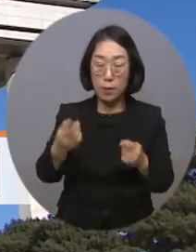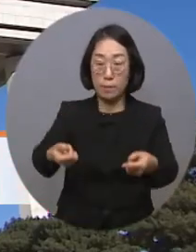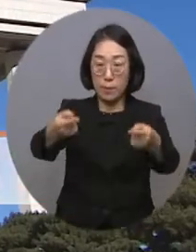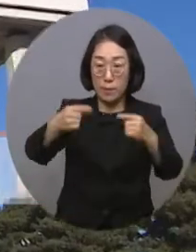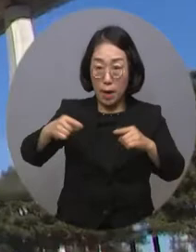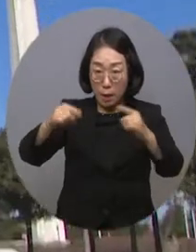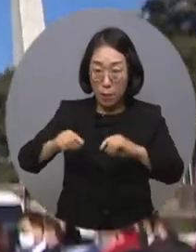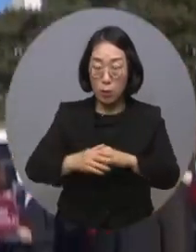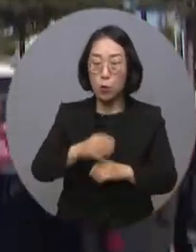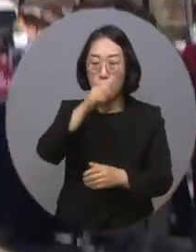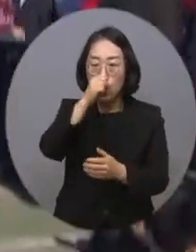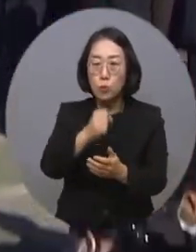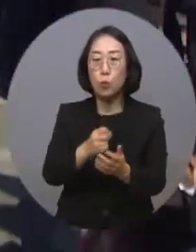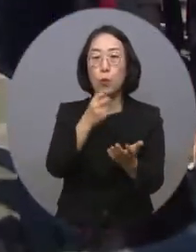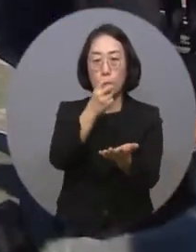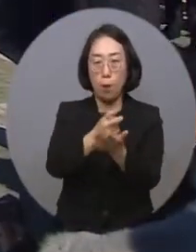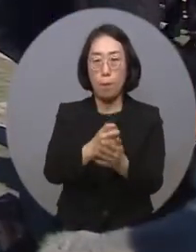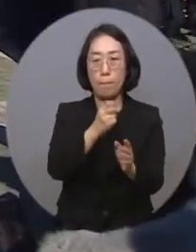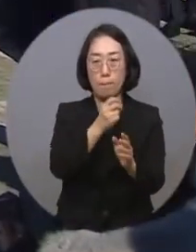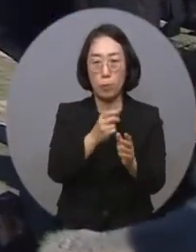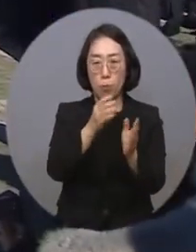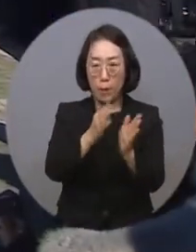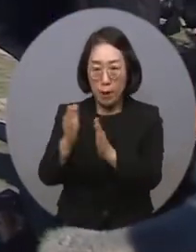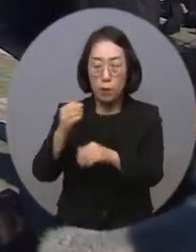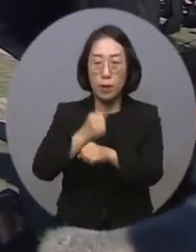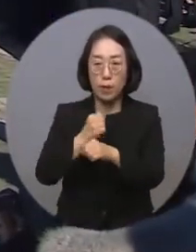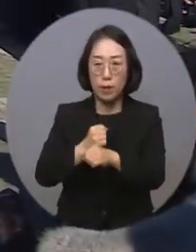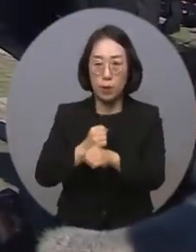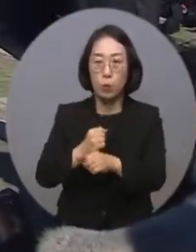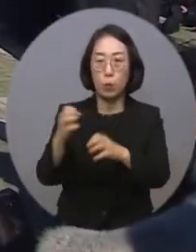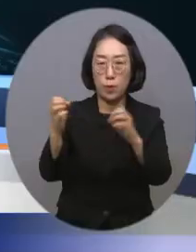실효성 있는 정책을 마련하겠다는 뜻을 밝혔습니다.